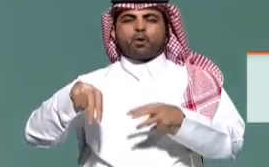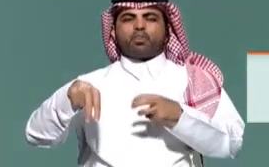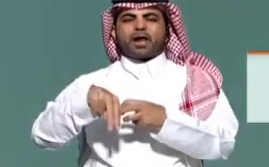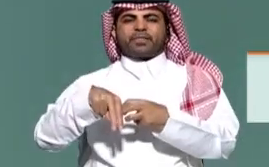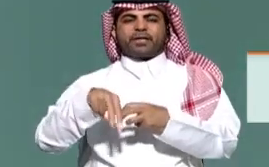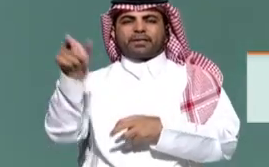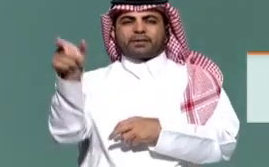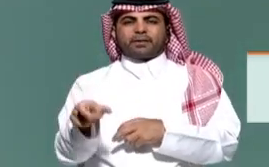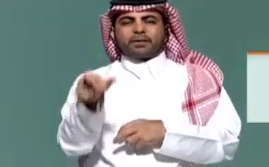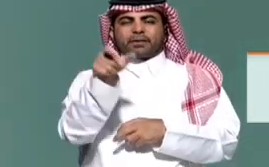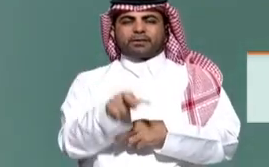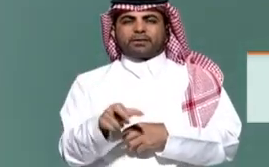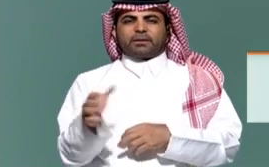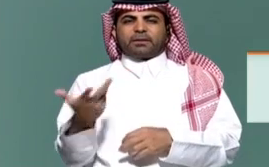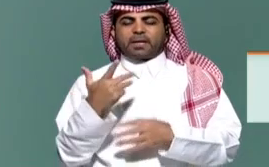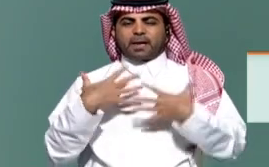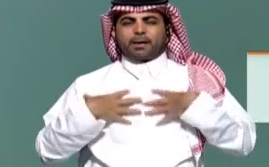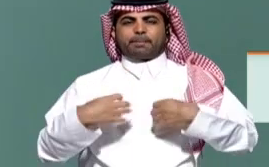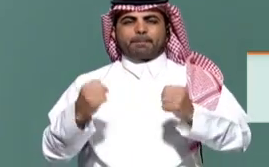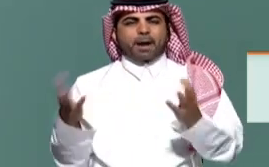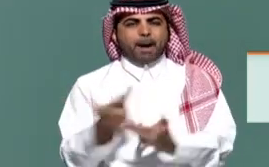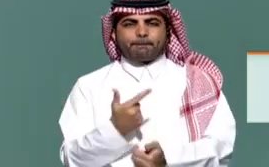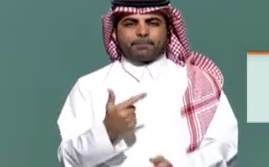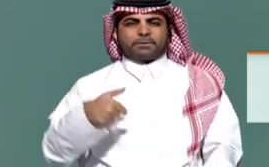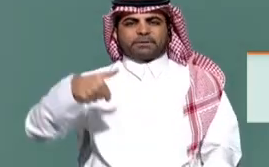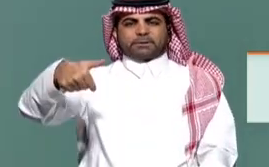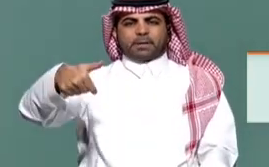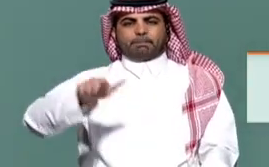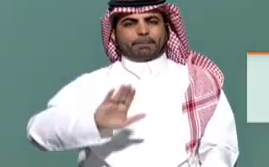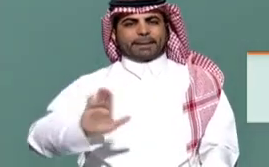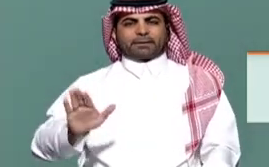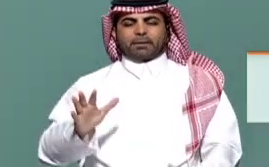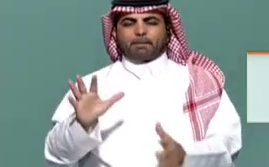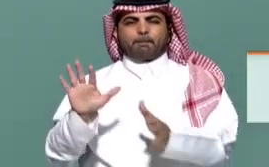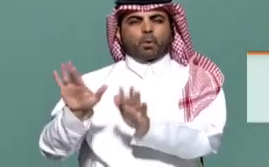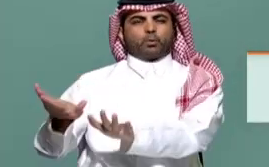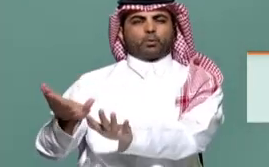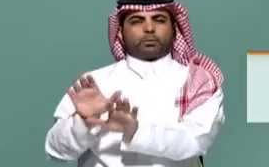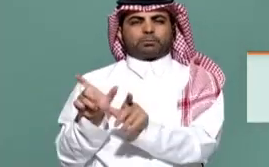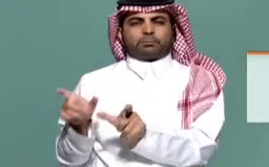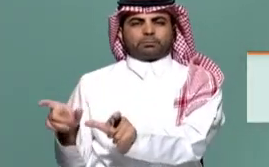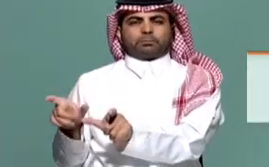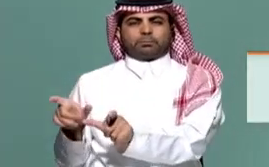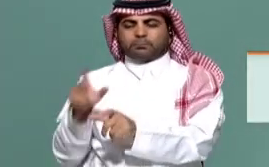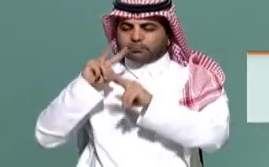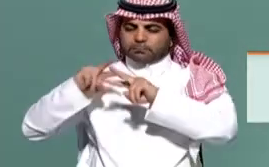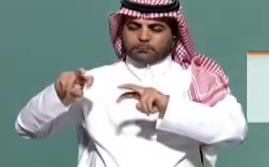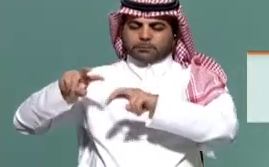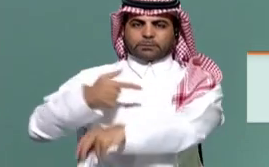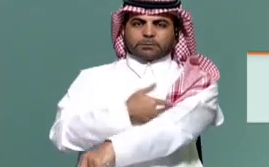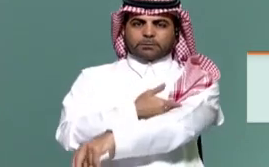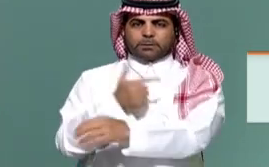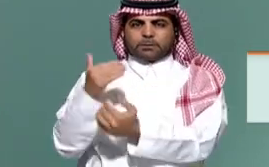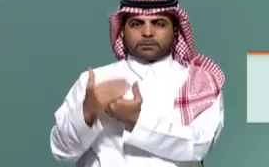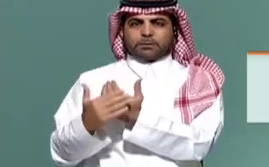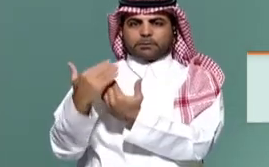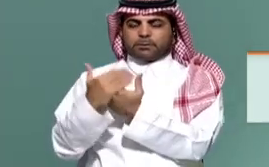238 حالة تعافت منها 6 حالات، وأن البقية تخضع جميعها للرعاية الصحية